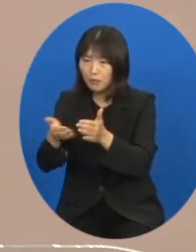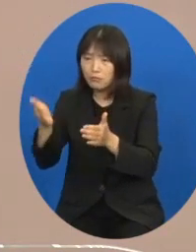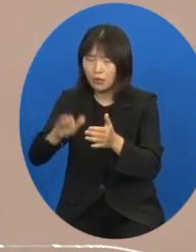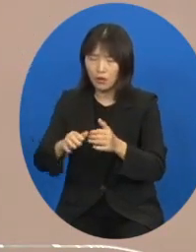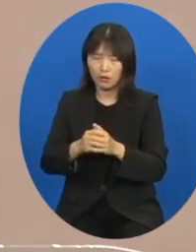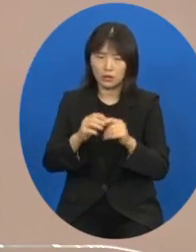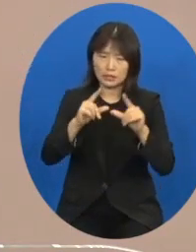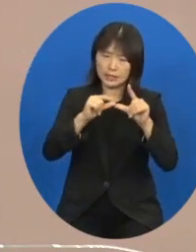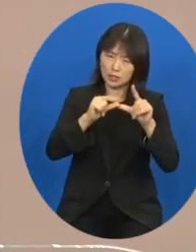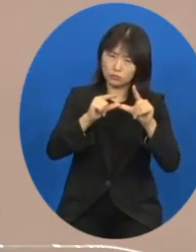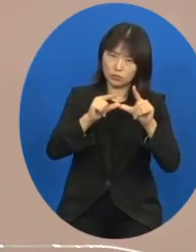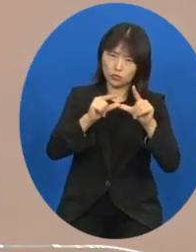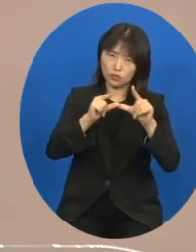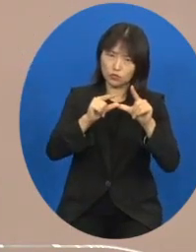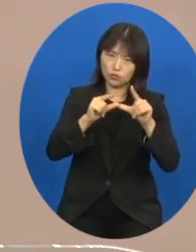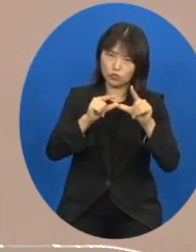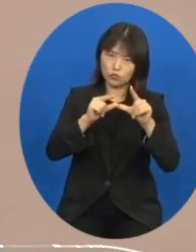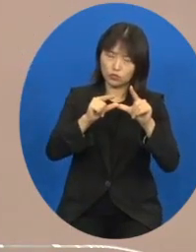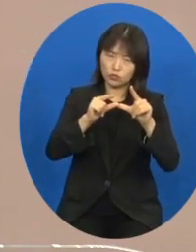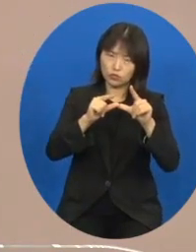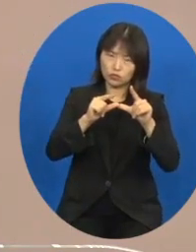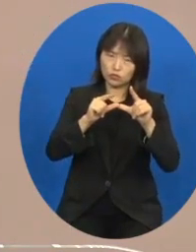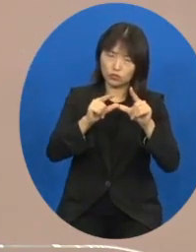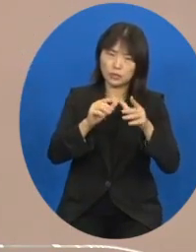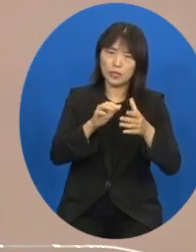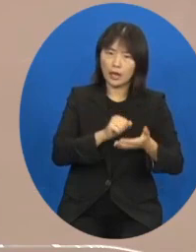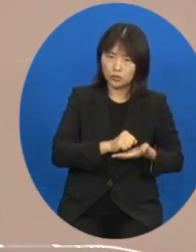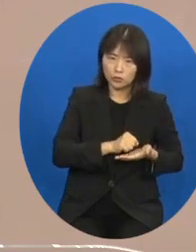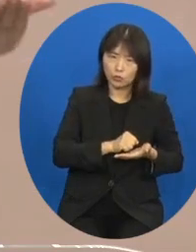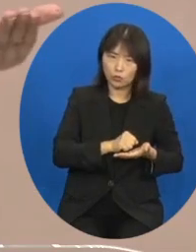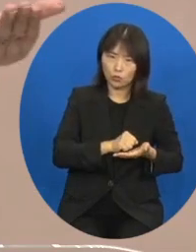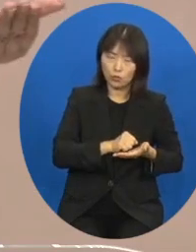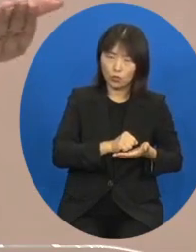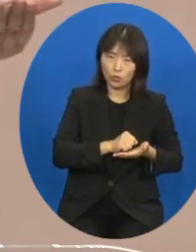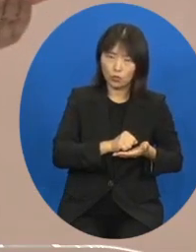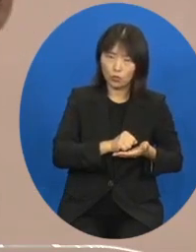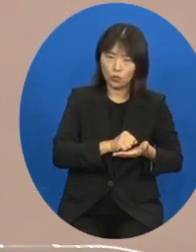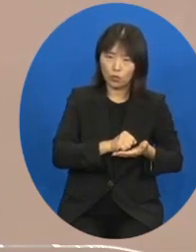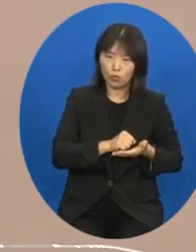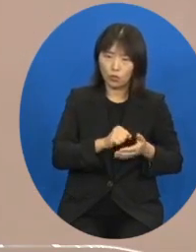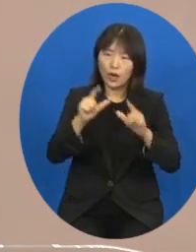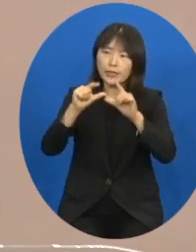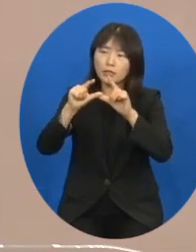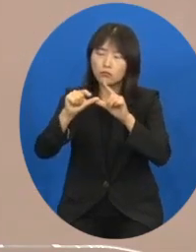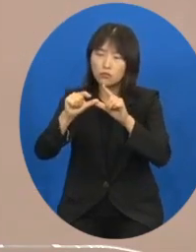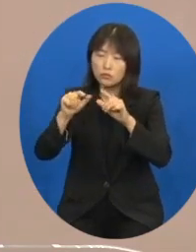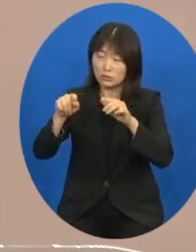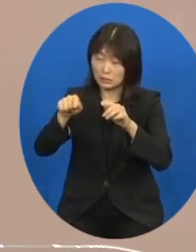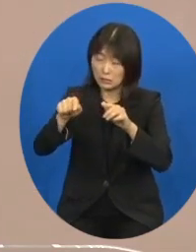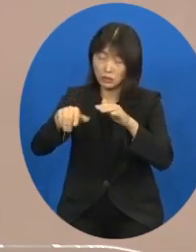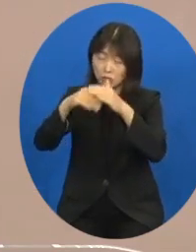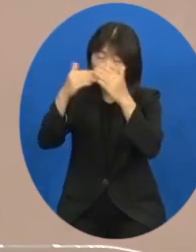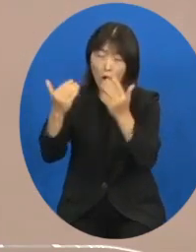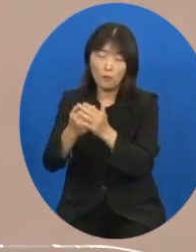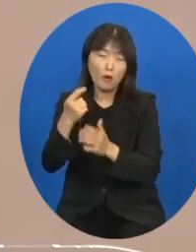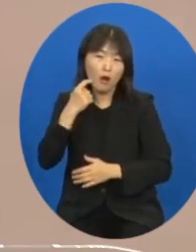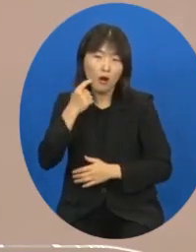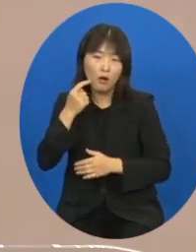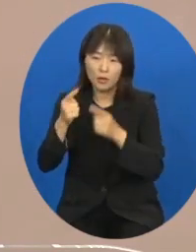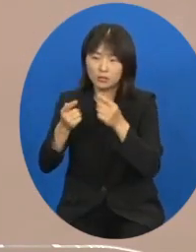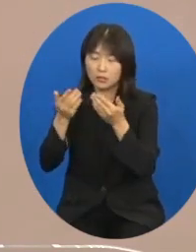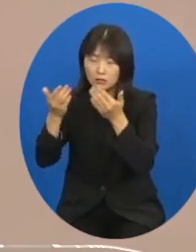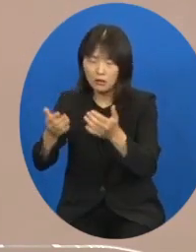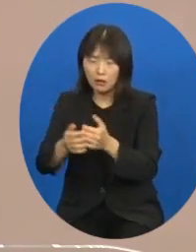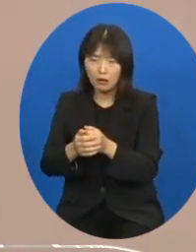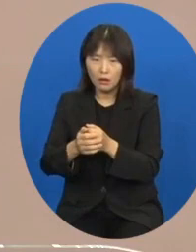사실은 일부는 자기가 그냥 가지고 있으면서 이게 전부입니다 이렇게 말한 것이 그 자리에서